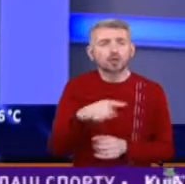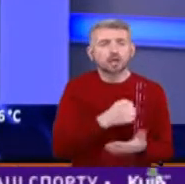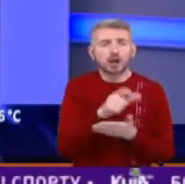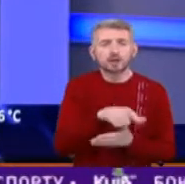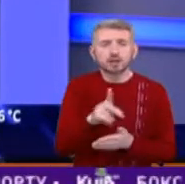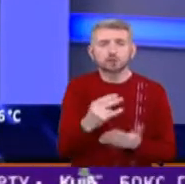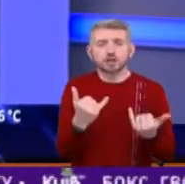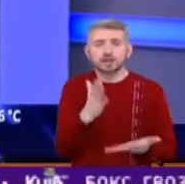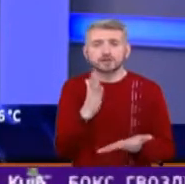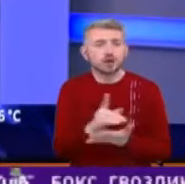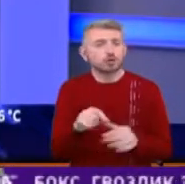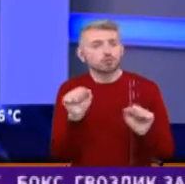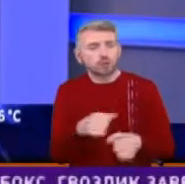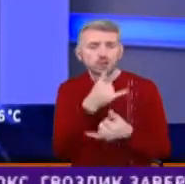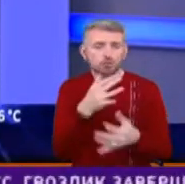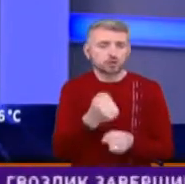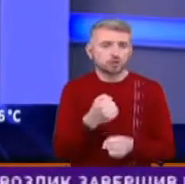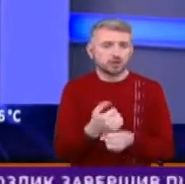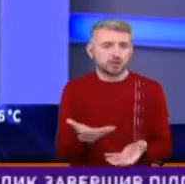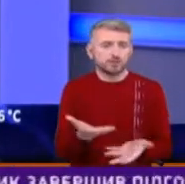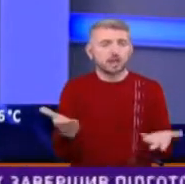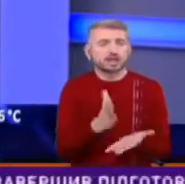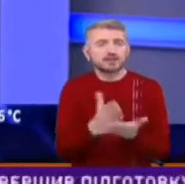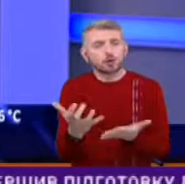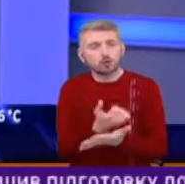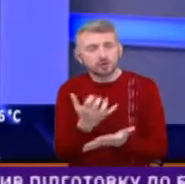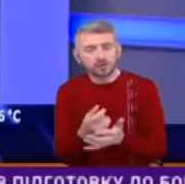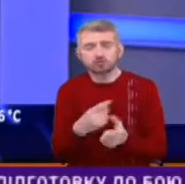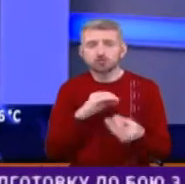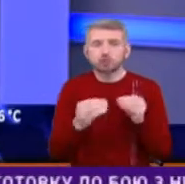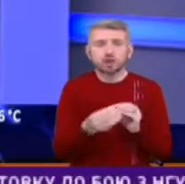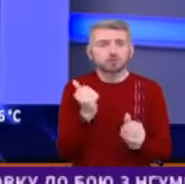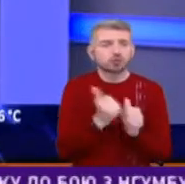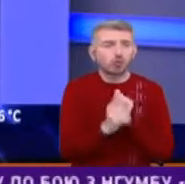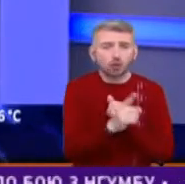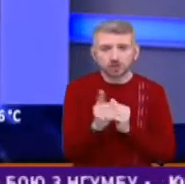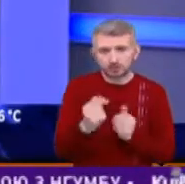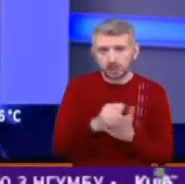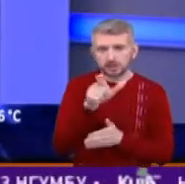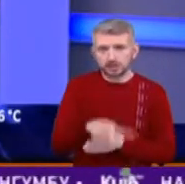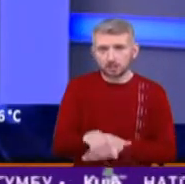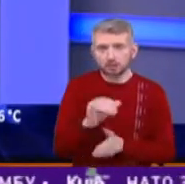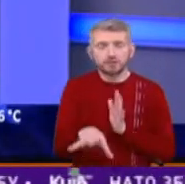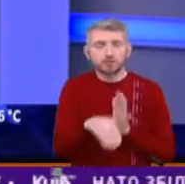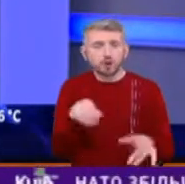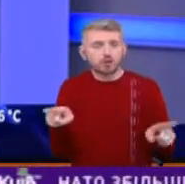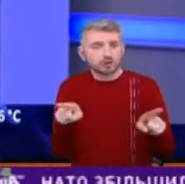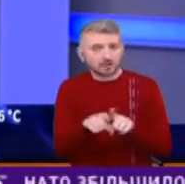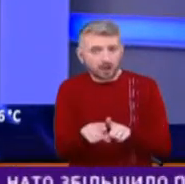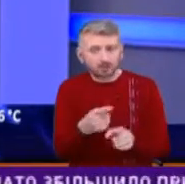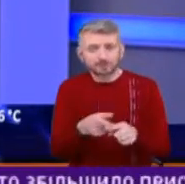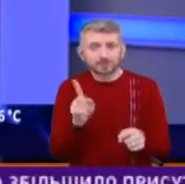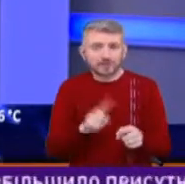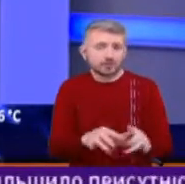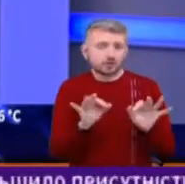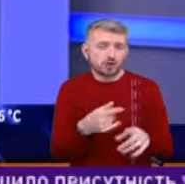зараз є, що здатен чи не здатен зробити. Які є досягнення чи проблеми з кожним кандидатом. І от вибираючи таким чином, це, ну,